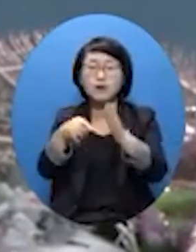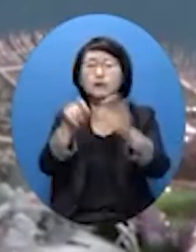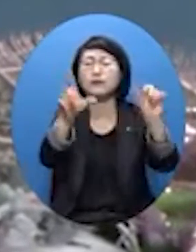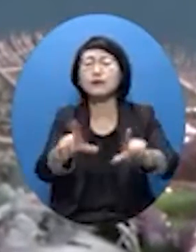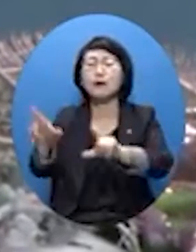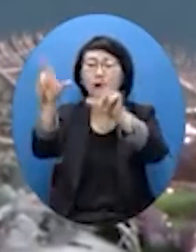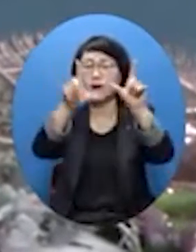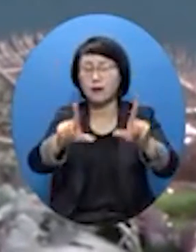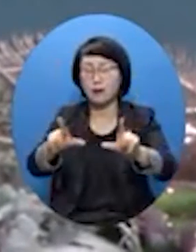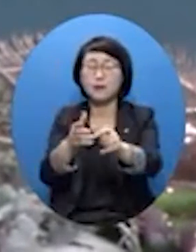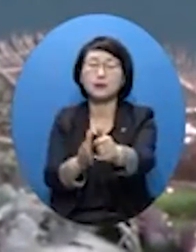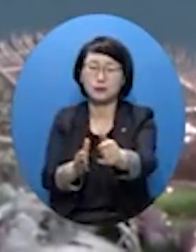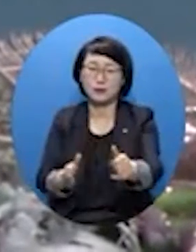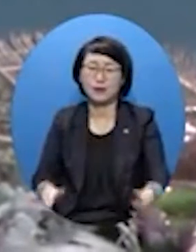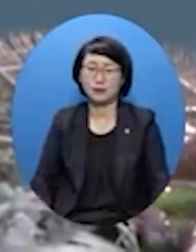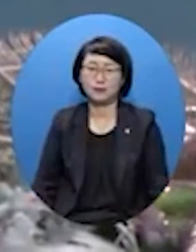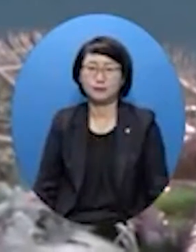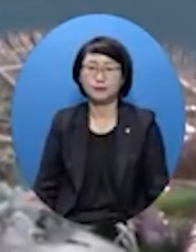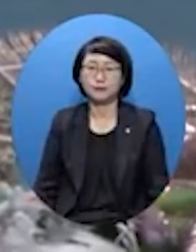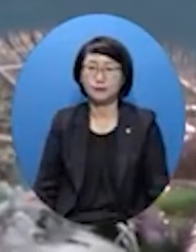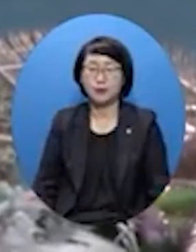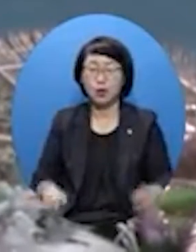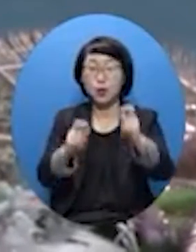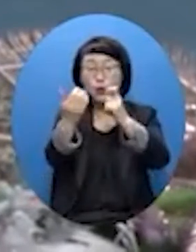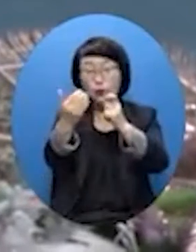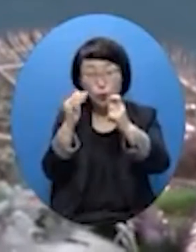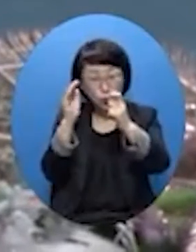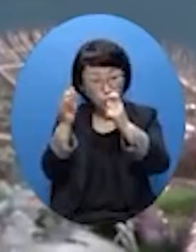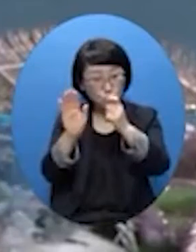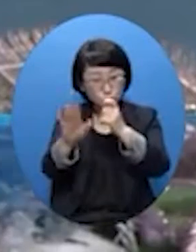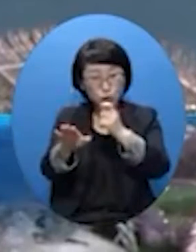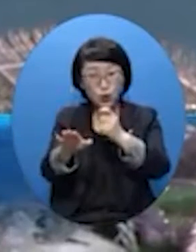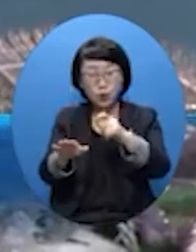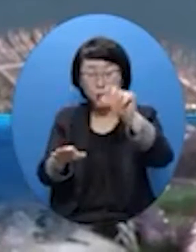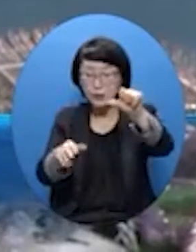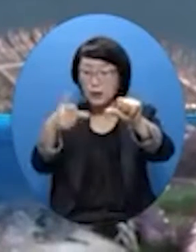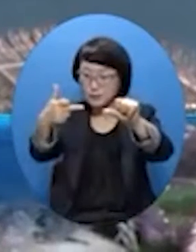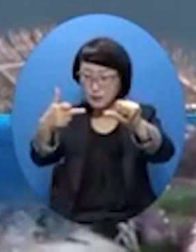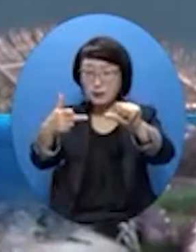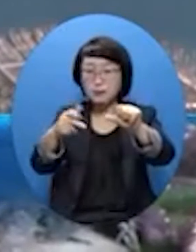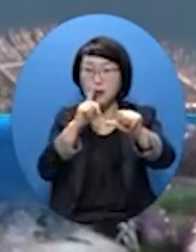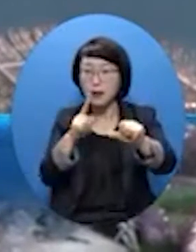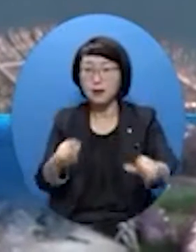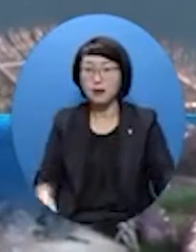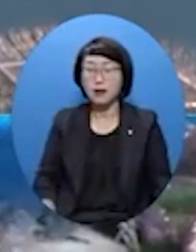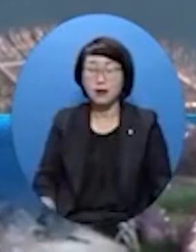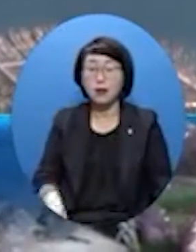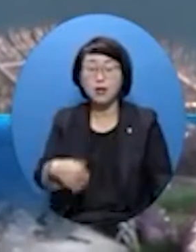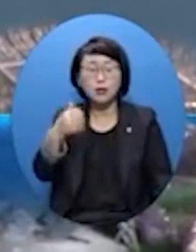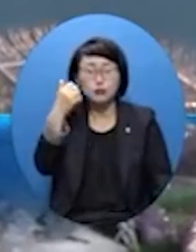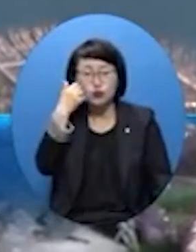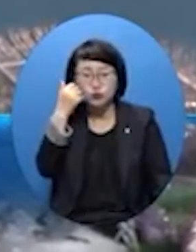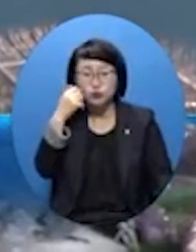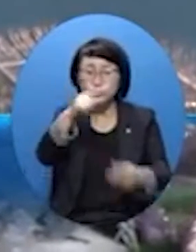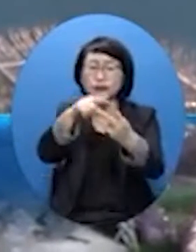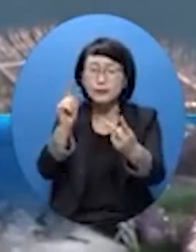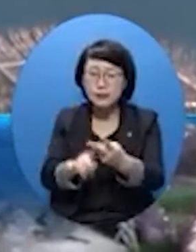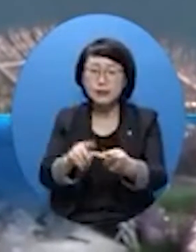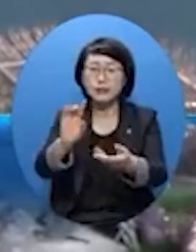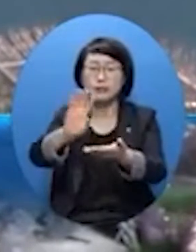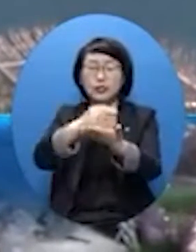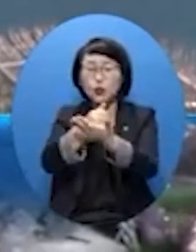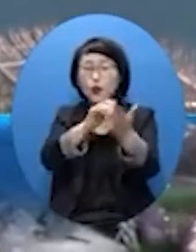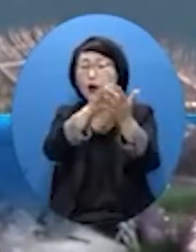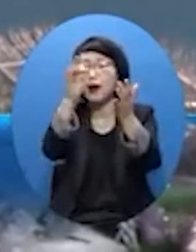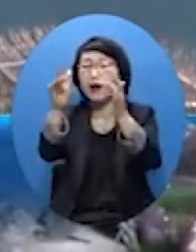우리 모두가 되어야 합니다. 고린도후서 5장 17절은 우리에게 이와 같이 말씀합니다. 그런즉 누구든지 그리스도